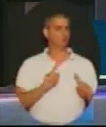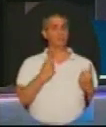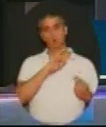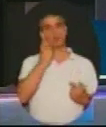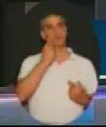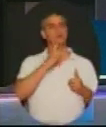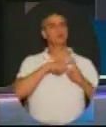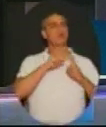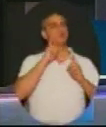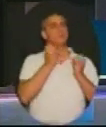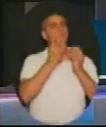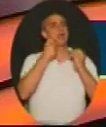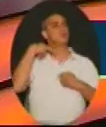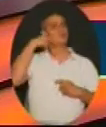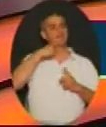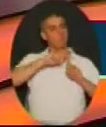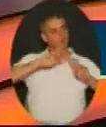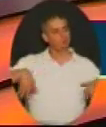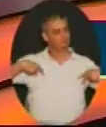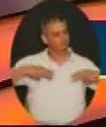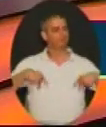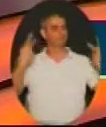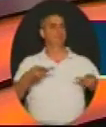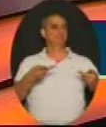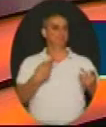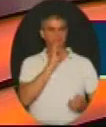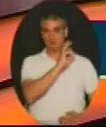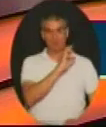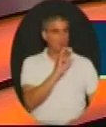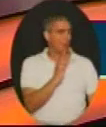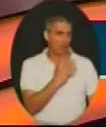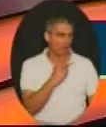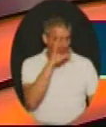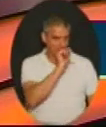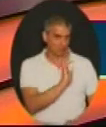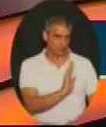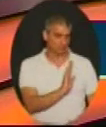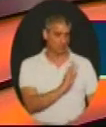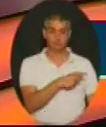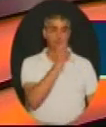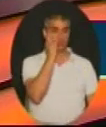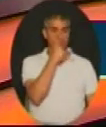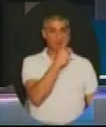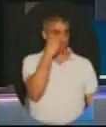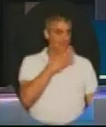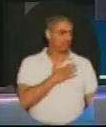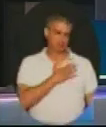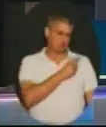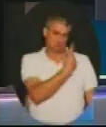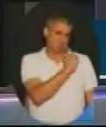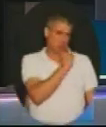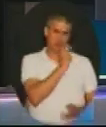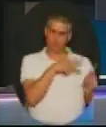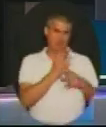אולי פריחת הדובדבן של אהוד ברק, כמה הנחות יסוד. קודם כל, אהוד ברק לדעתי לא רוצה